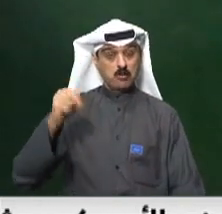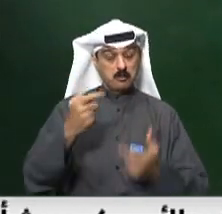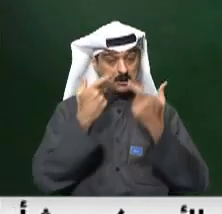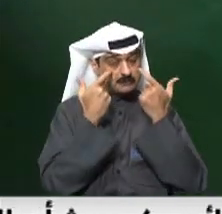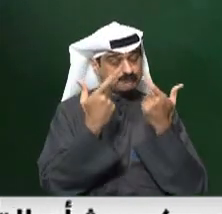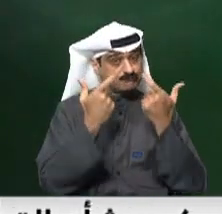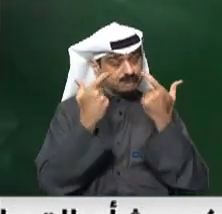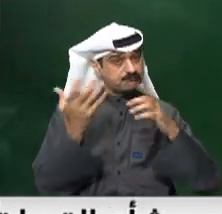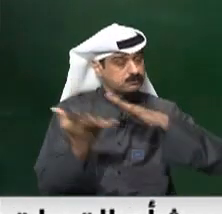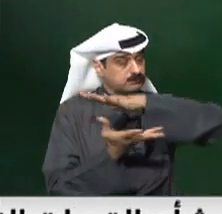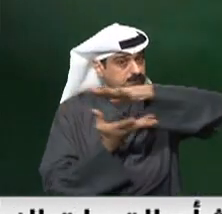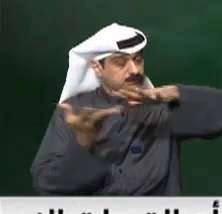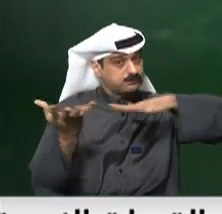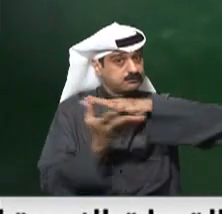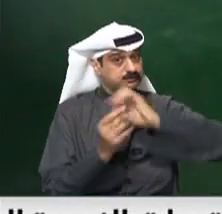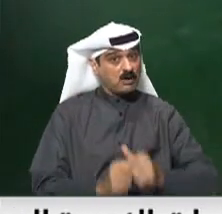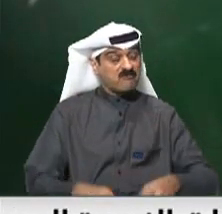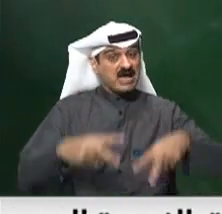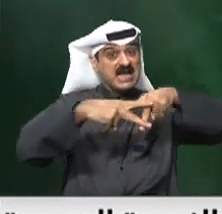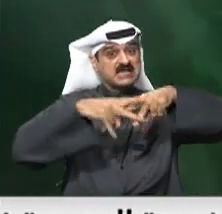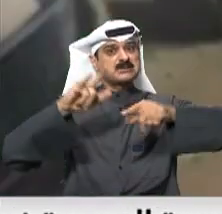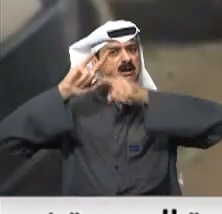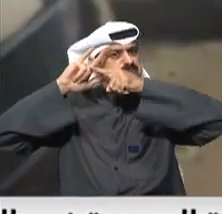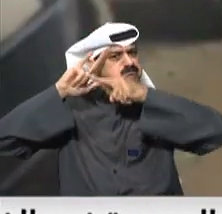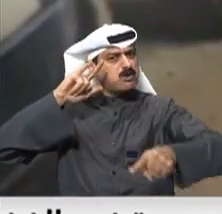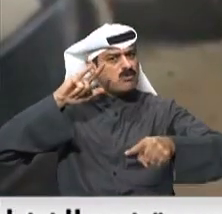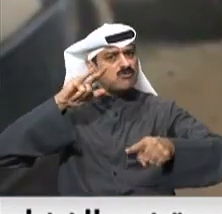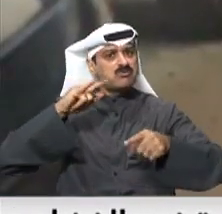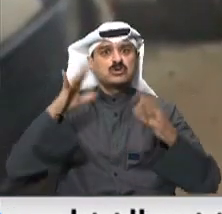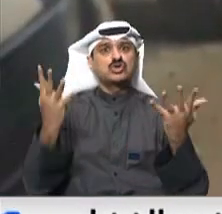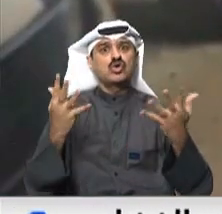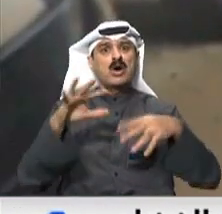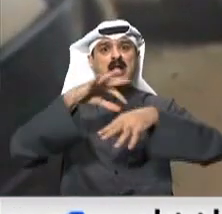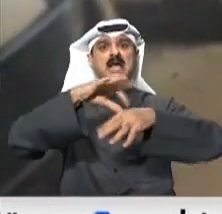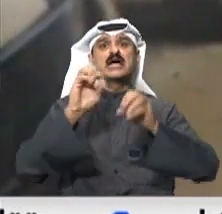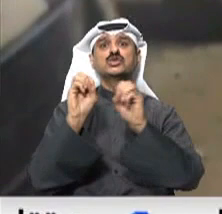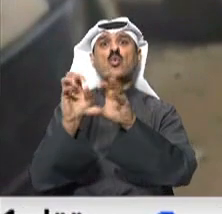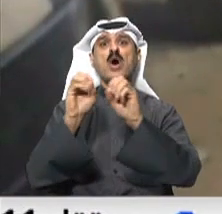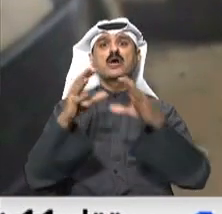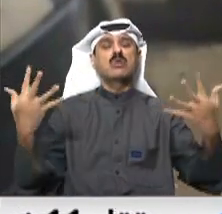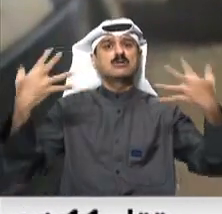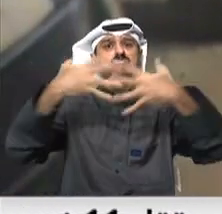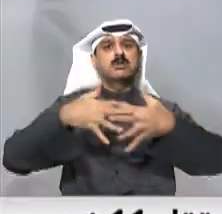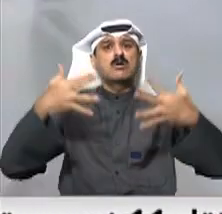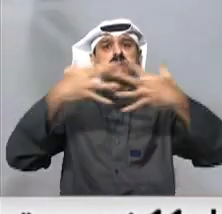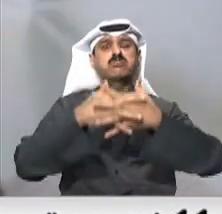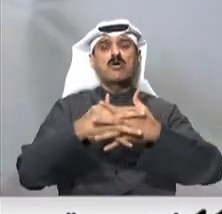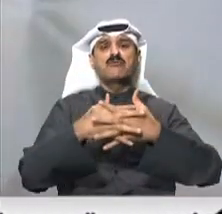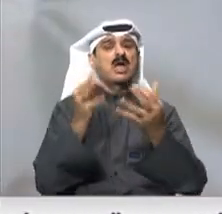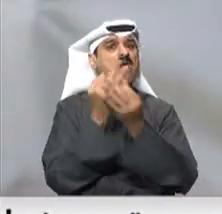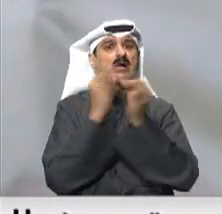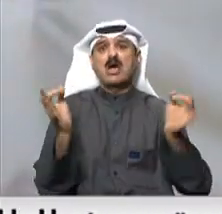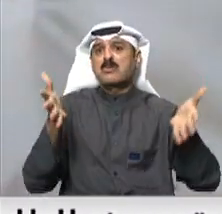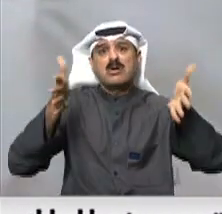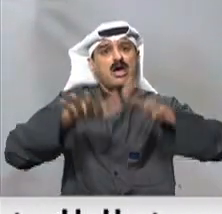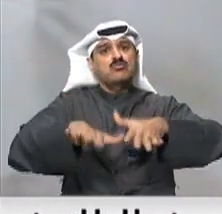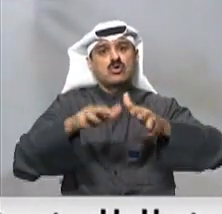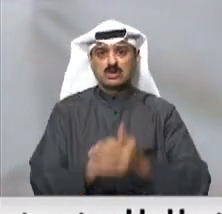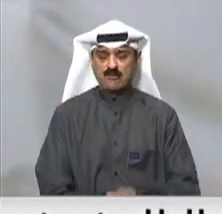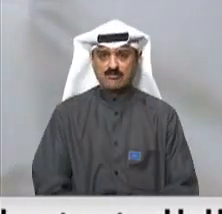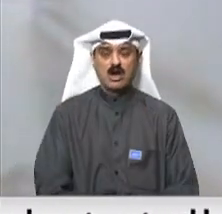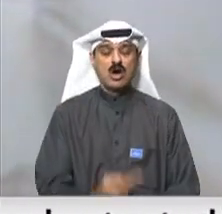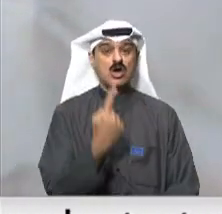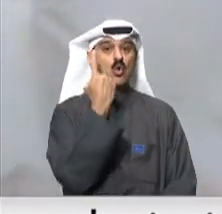انسانيه في حال شن الاحتلال الاسرائيلي عمليه عسكريه واسعه برفح في ظل تكدس نحو